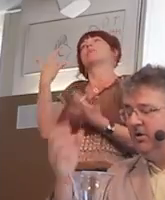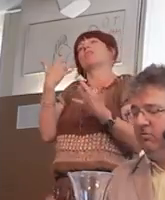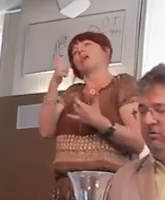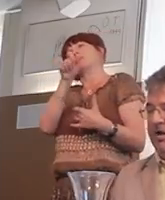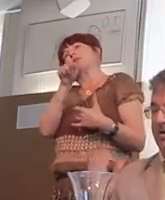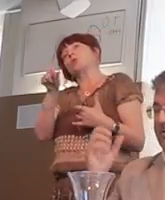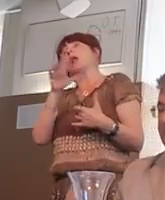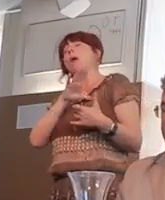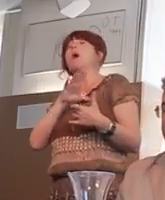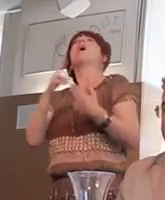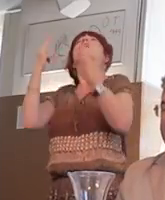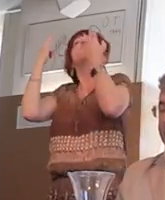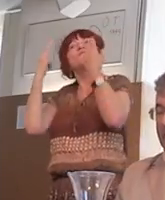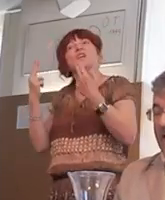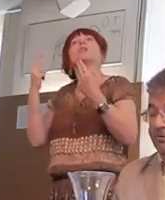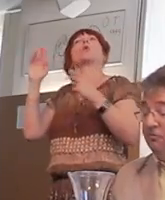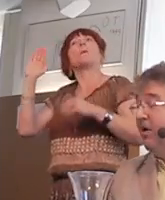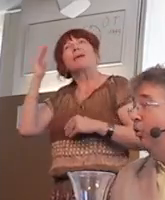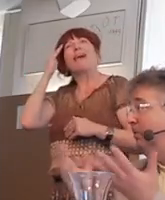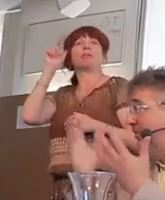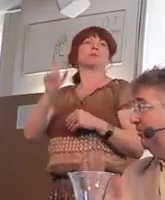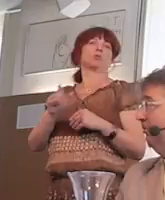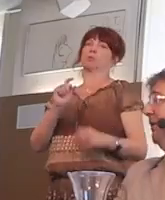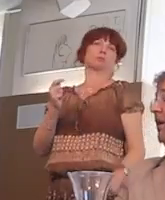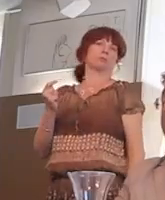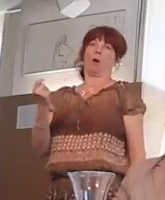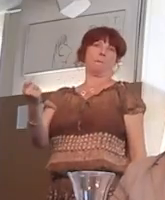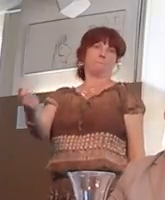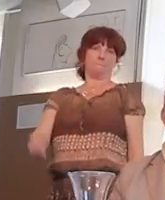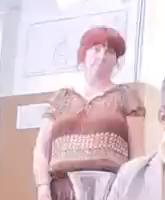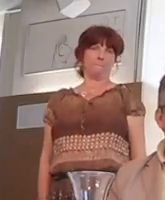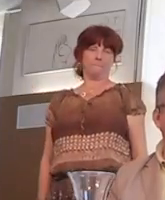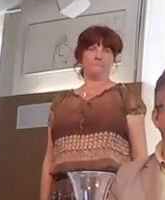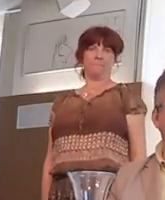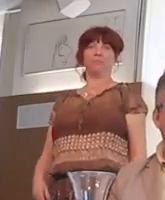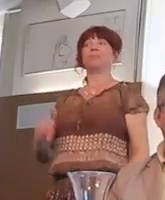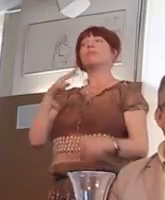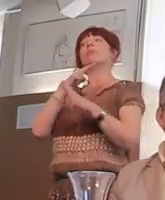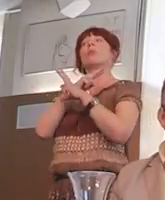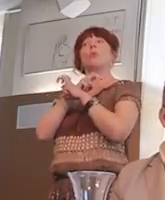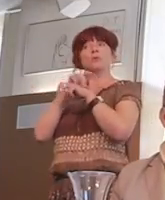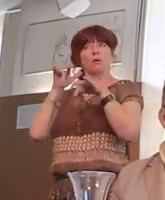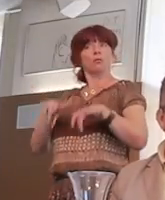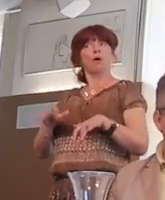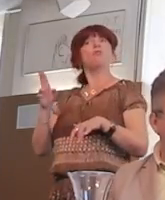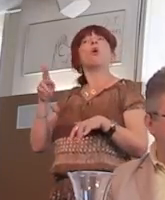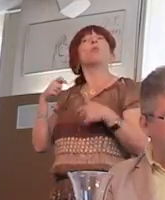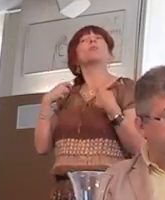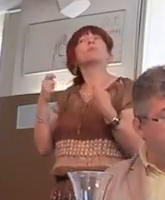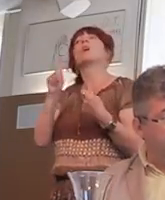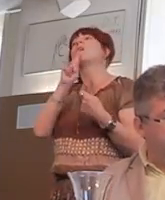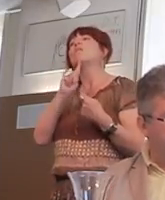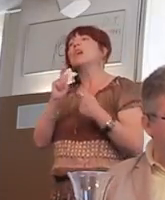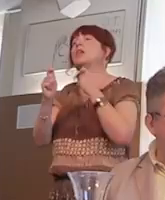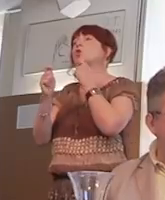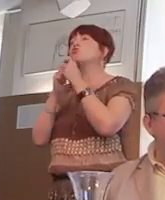aber niemand, der so zentral ist, dass die Leute den. Also warum gibt es so wenige Journalisten und Journalistinnen mit Behinderung? Ist